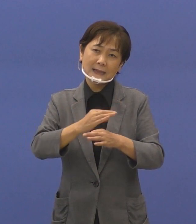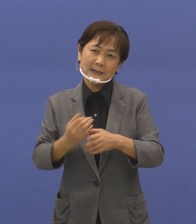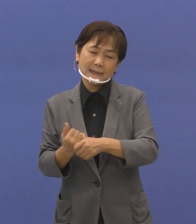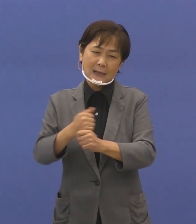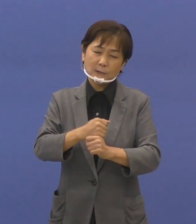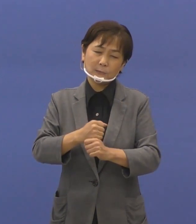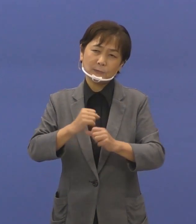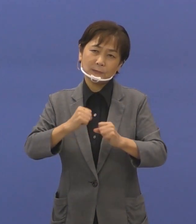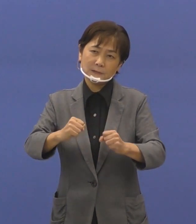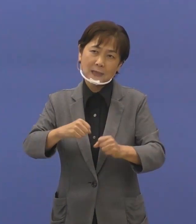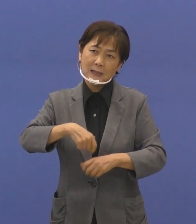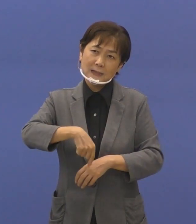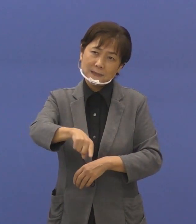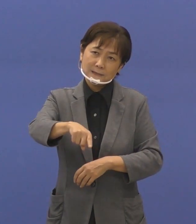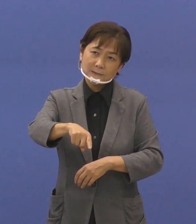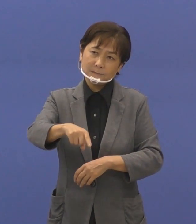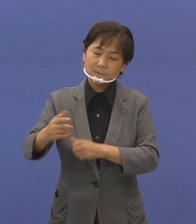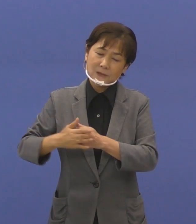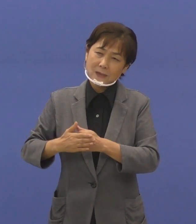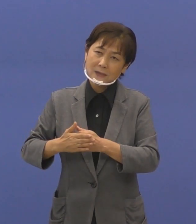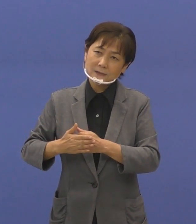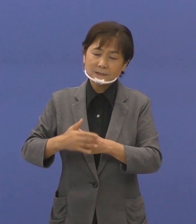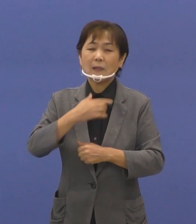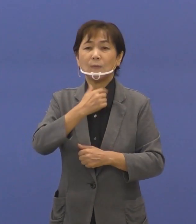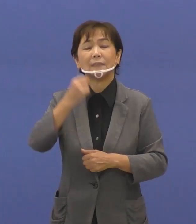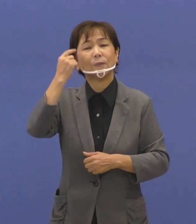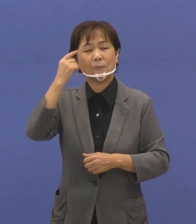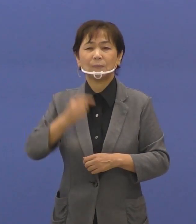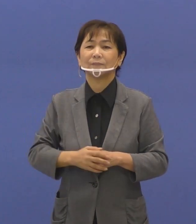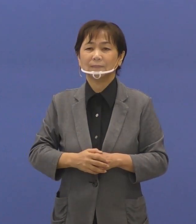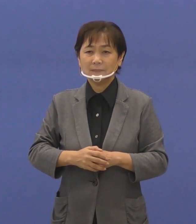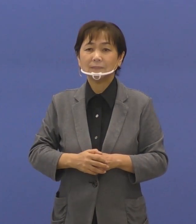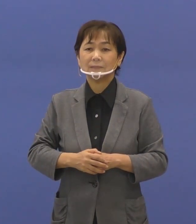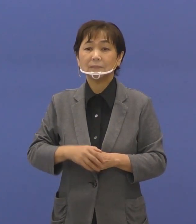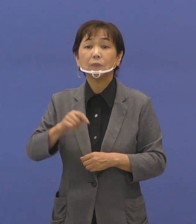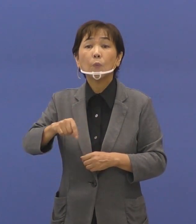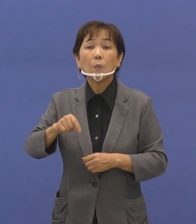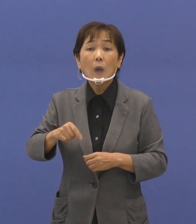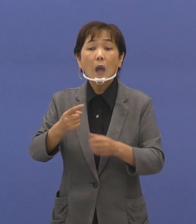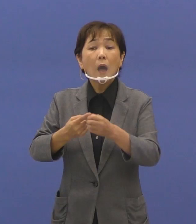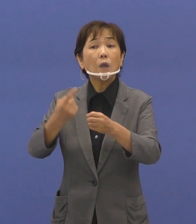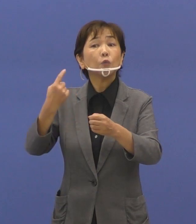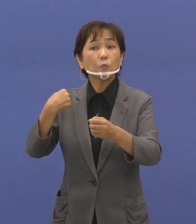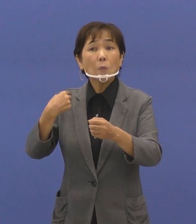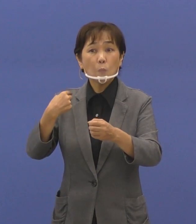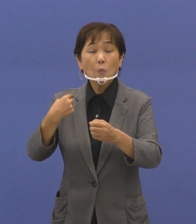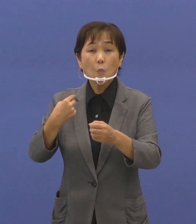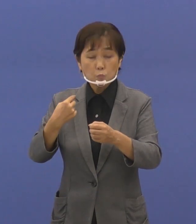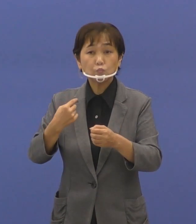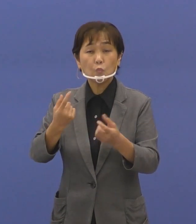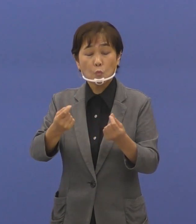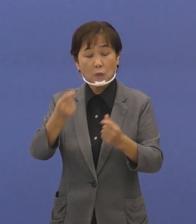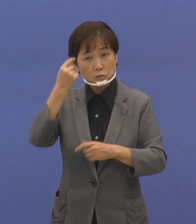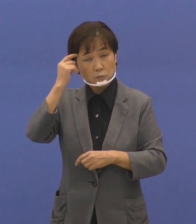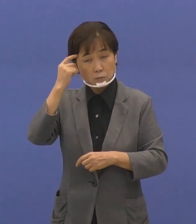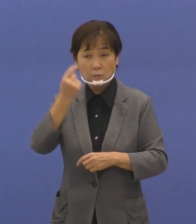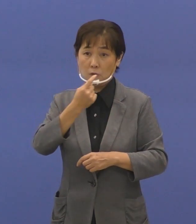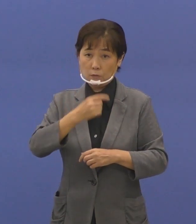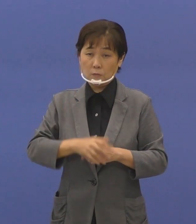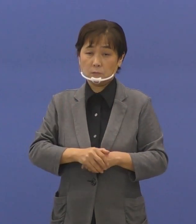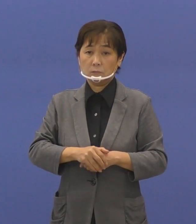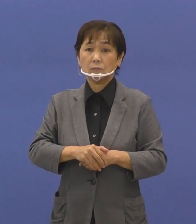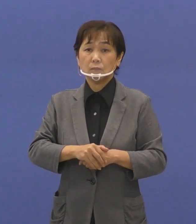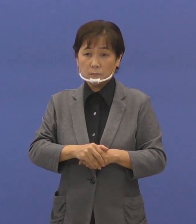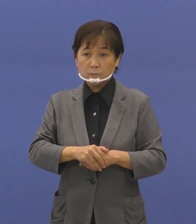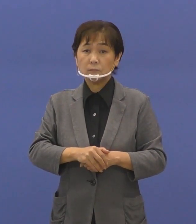これは去年の岸田内閣成立の時もそういうことを期待していたんですけれども、基本的には